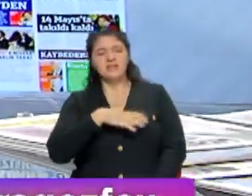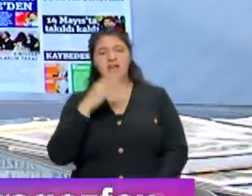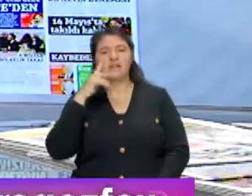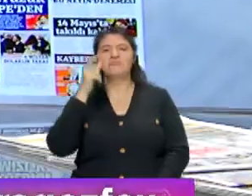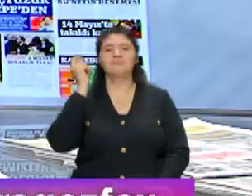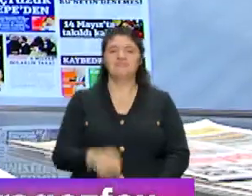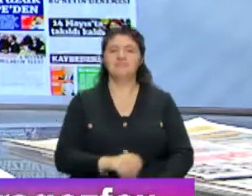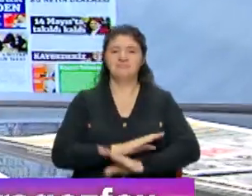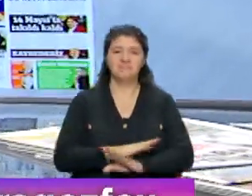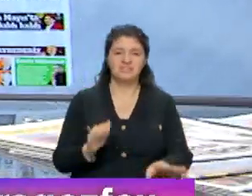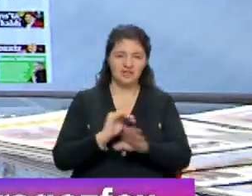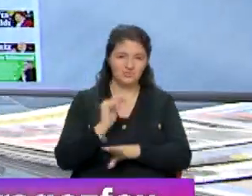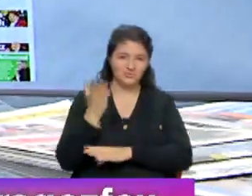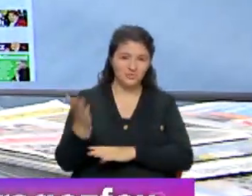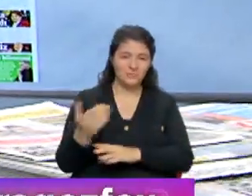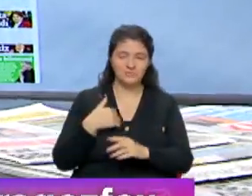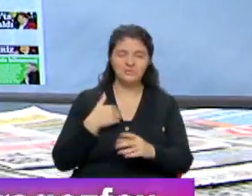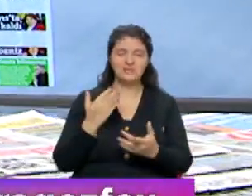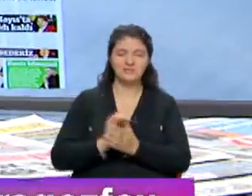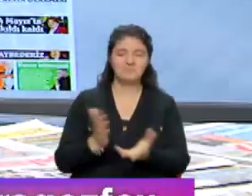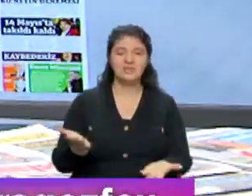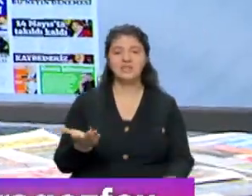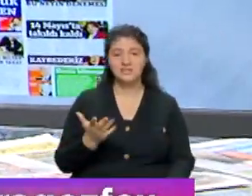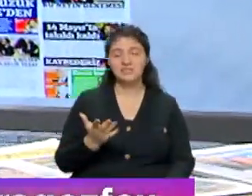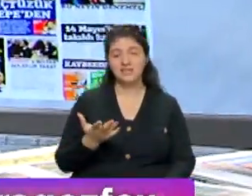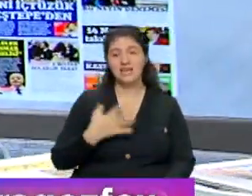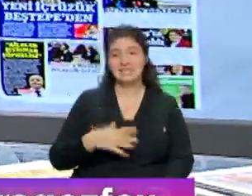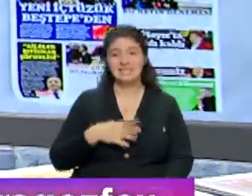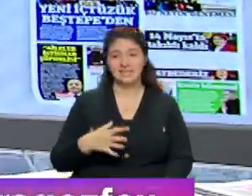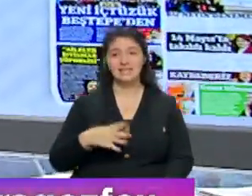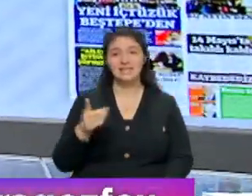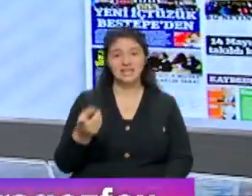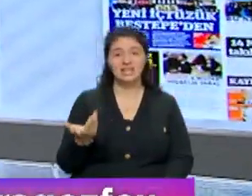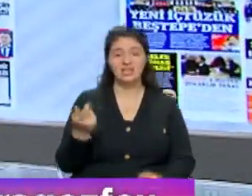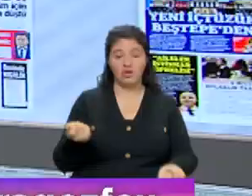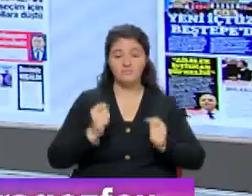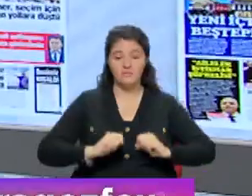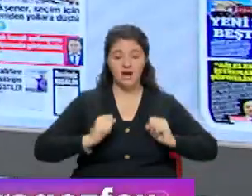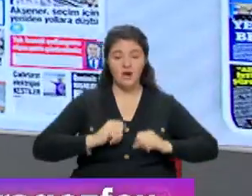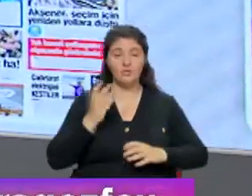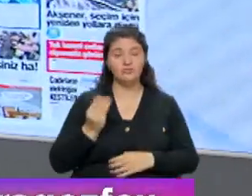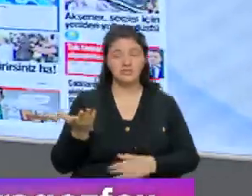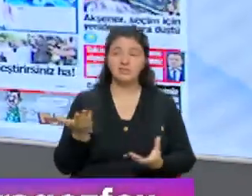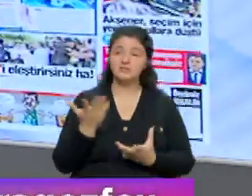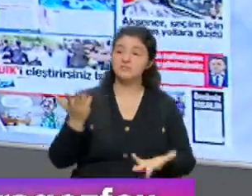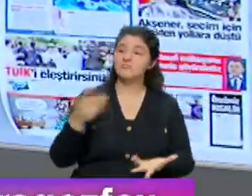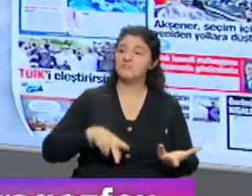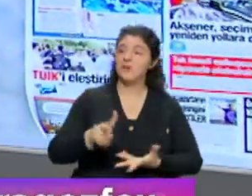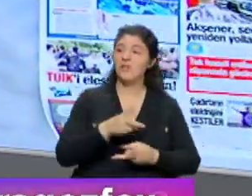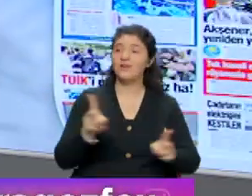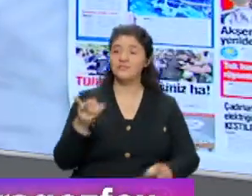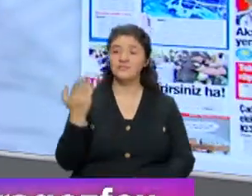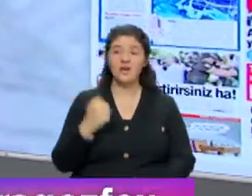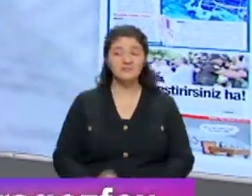Melisa hayalini yaşıyor Bizler de tebrik ediyoruz işte istenildiğinde çabalandığında Nasıl da Yollar